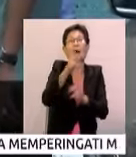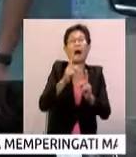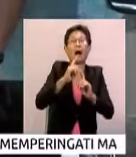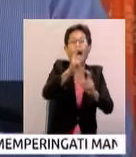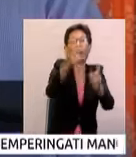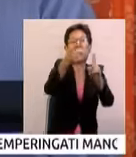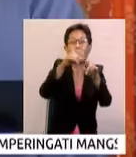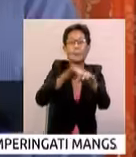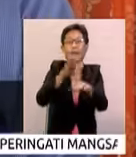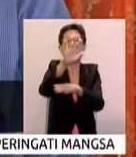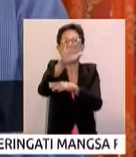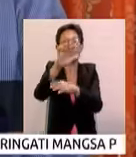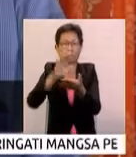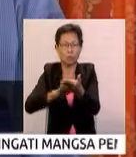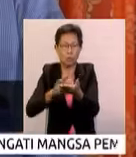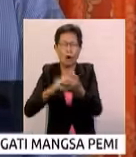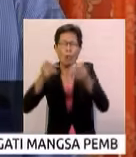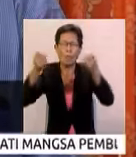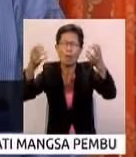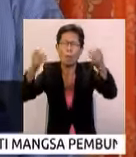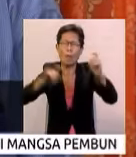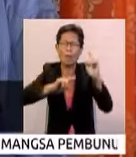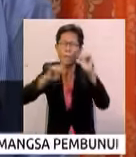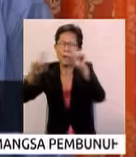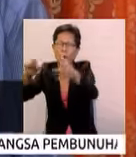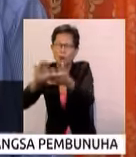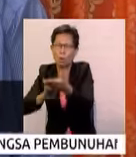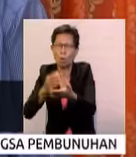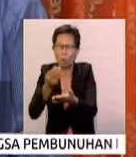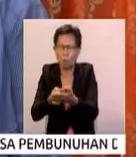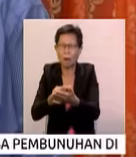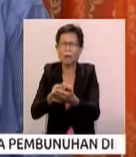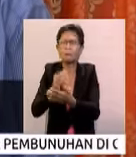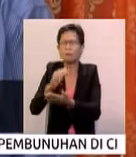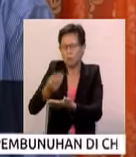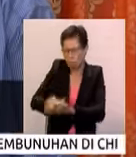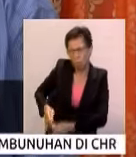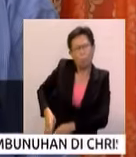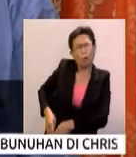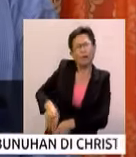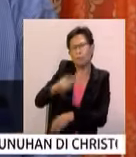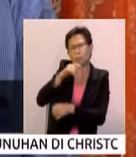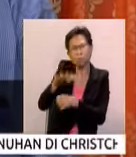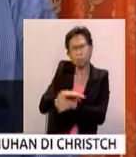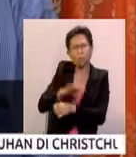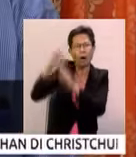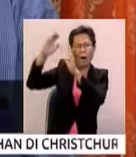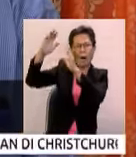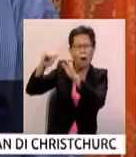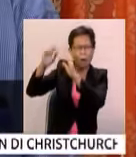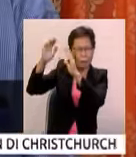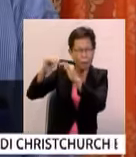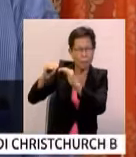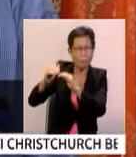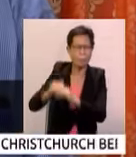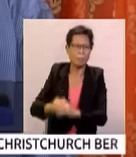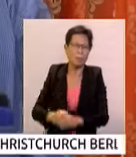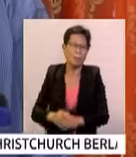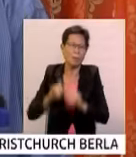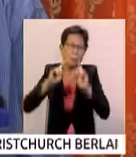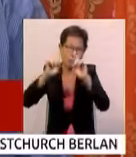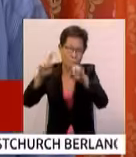sekolah. Ramai orang pergi sekolah, pocket money tak cukup. So saya ni harap dah boleh pergi, murid-murid